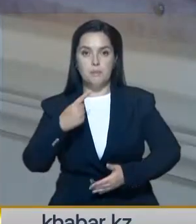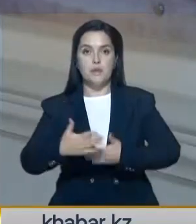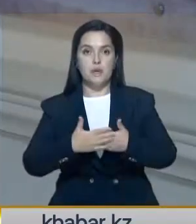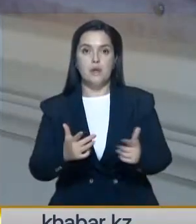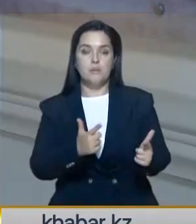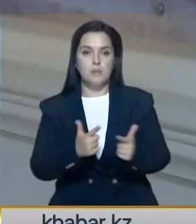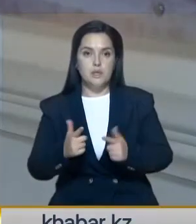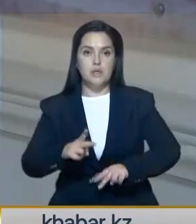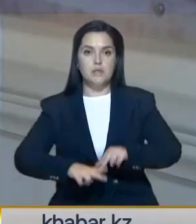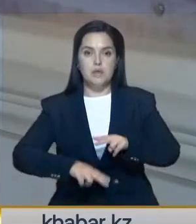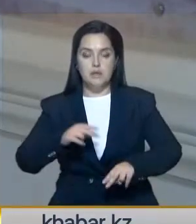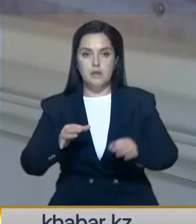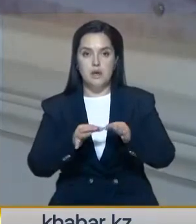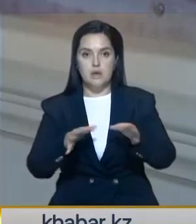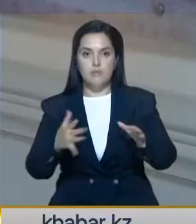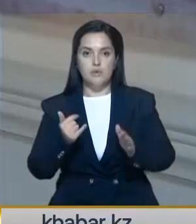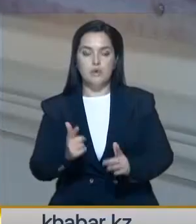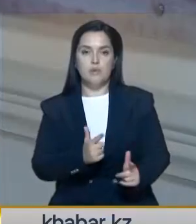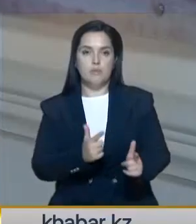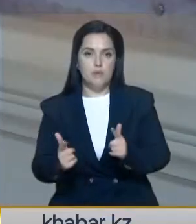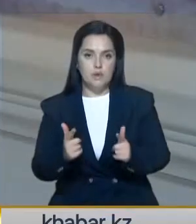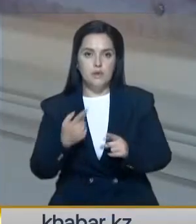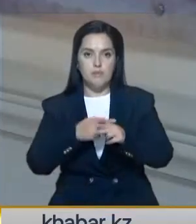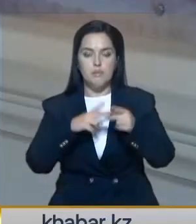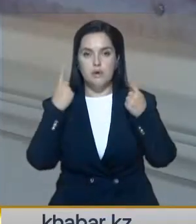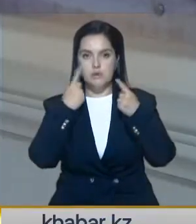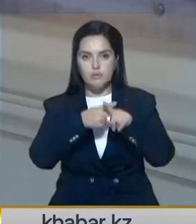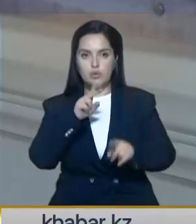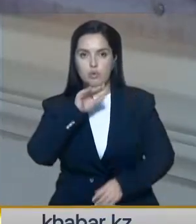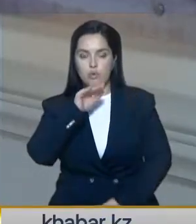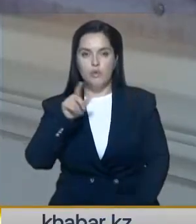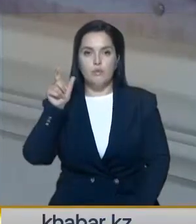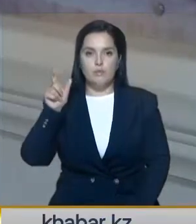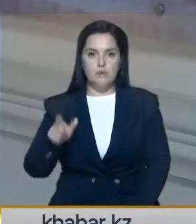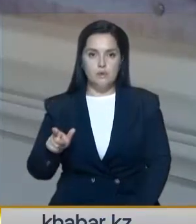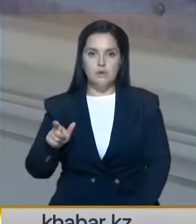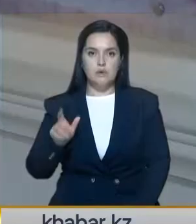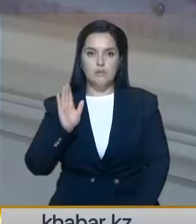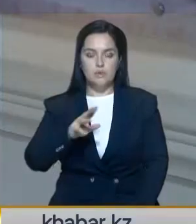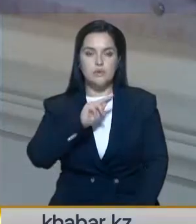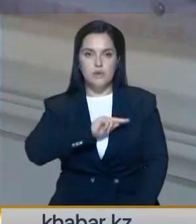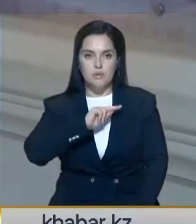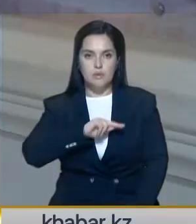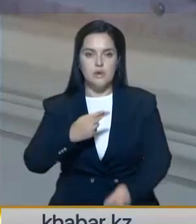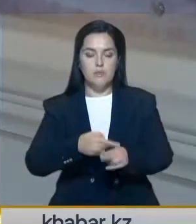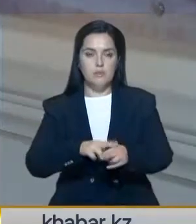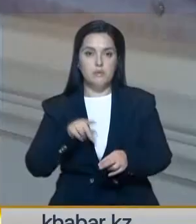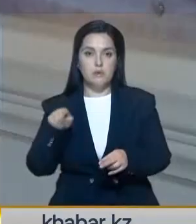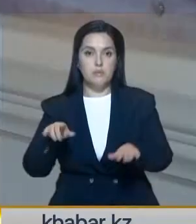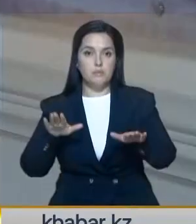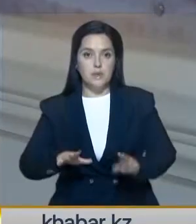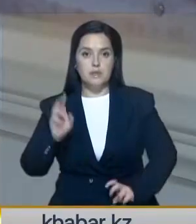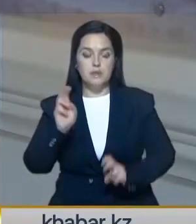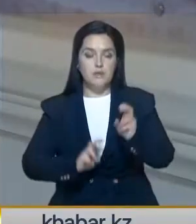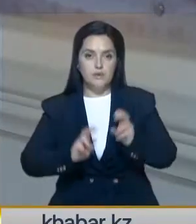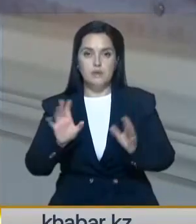подготовки к строительству атомной электростанции, перешли к подготовке уже инженерных кадров, которые уже непосредственно будут работать на этих установках,